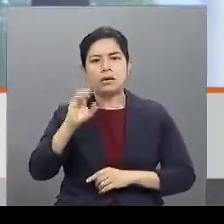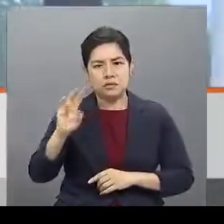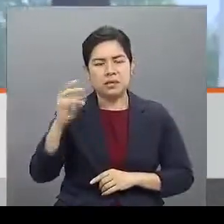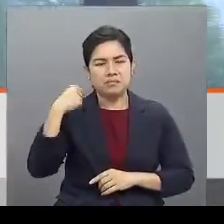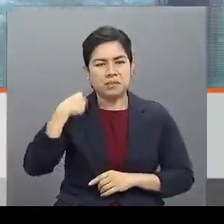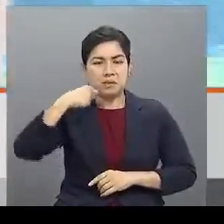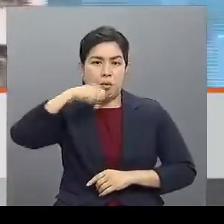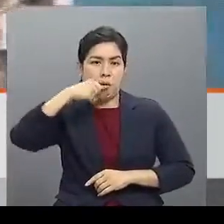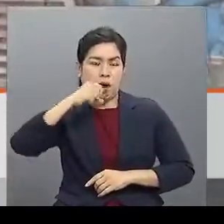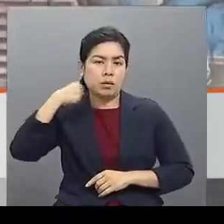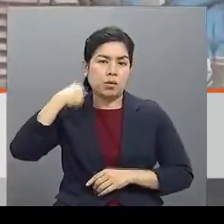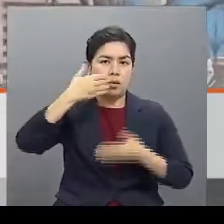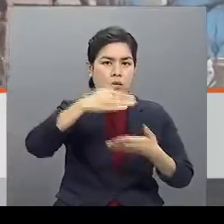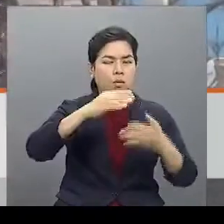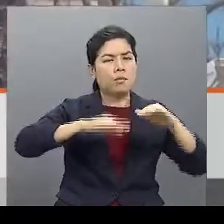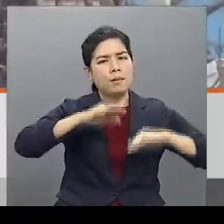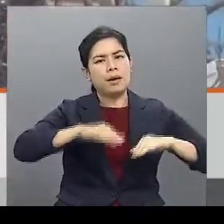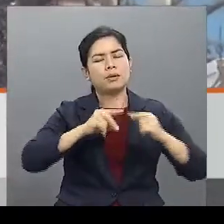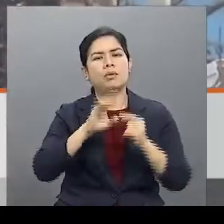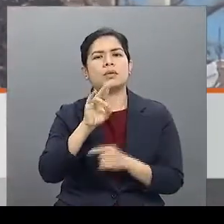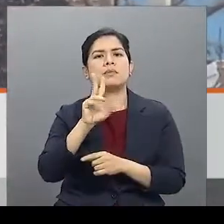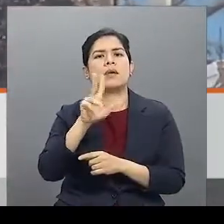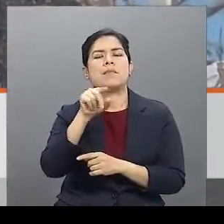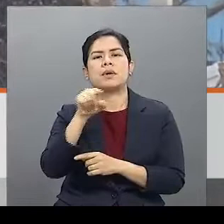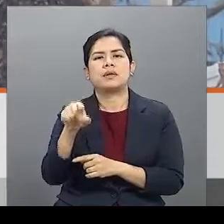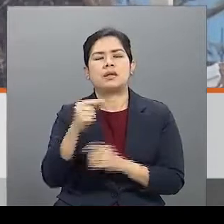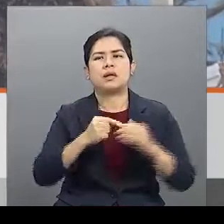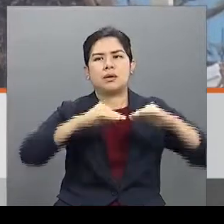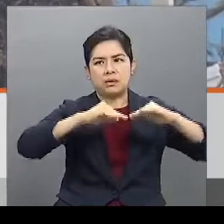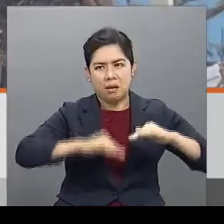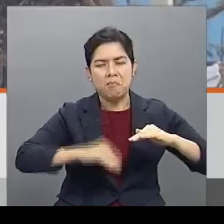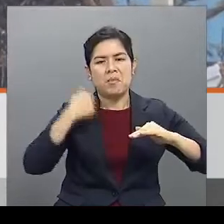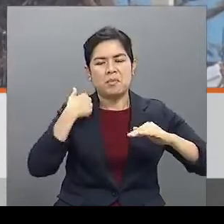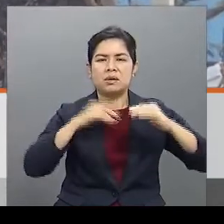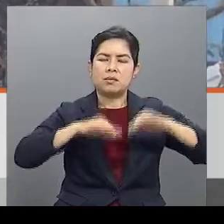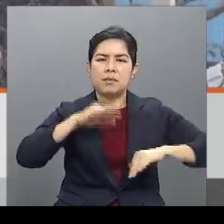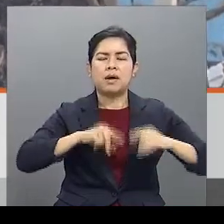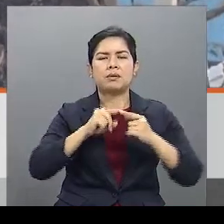าณ173ซึ่งยังต่ำกว่าที่คาดการไว้ที่180